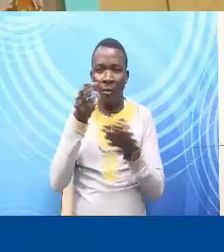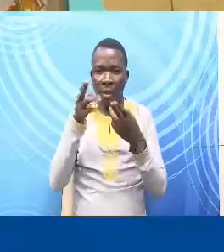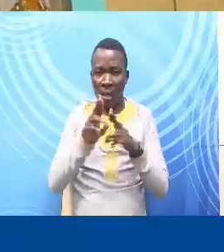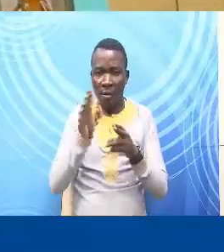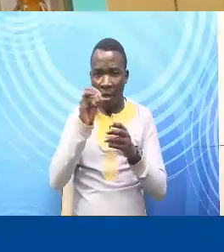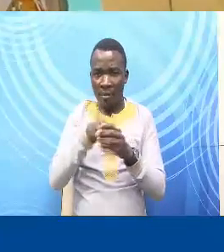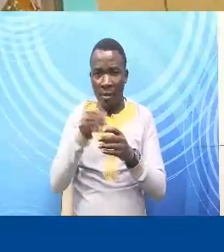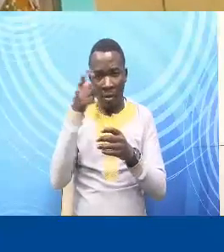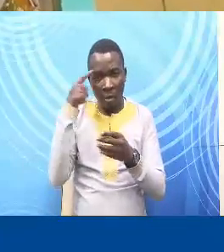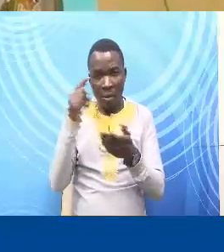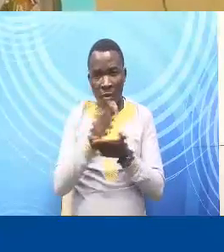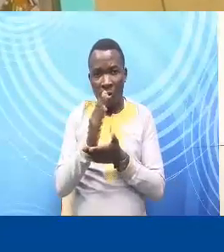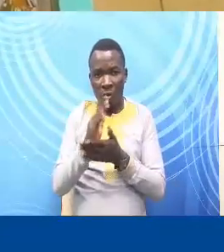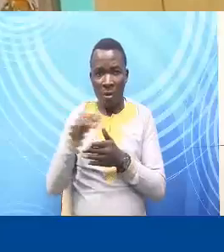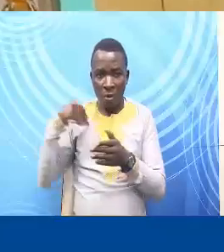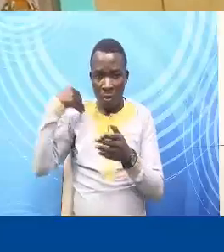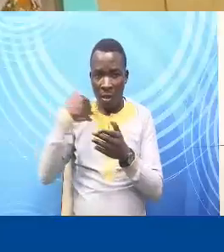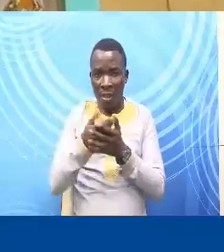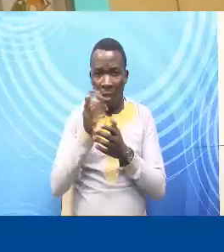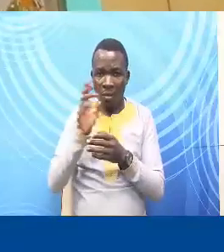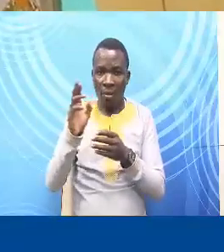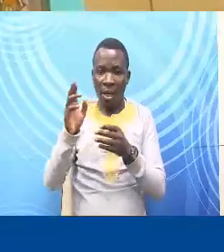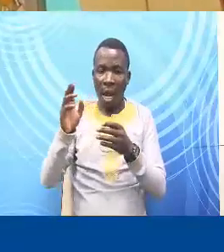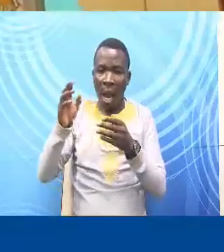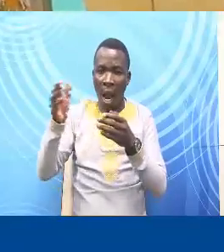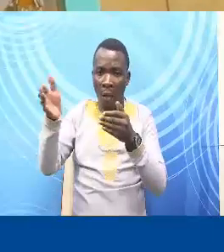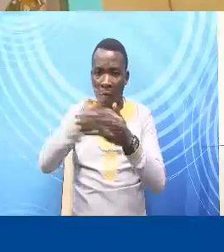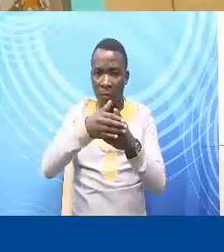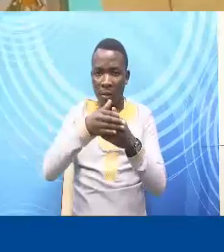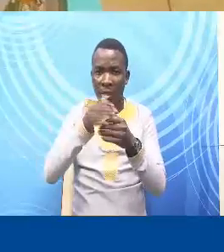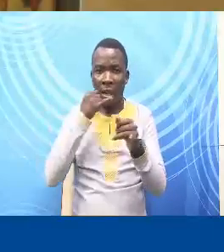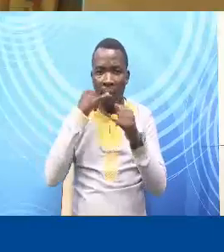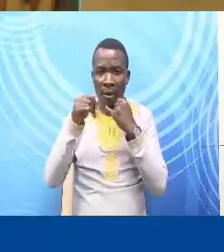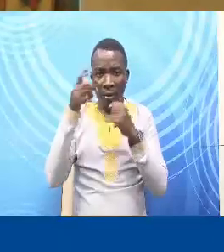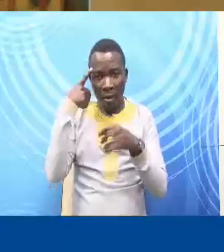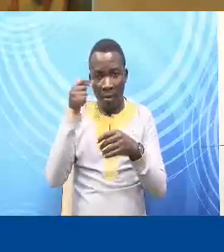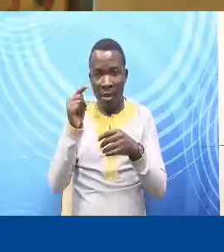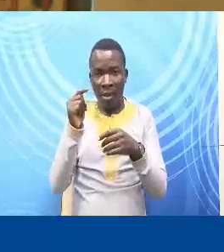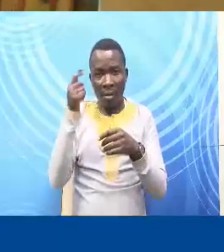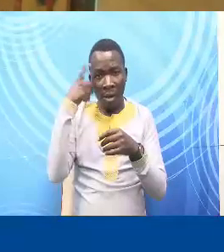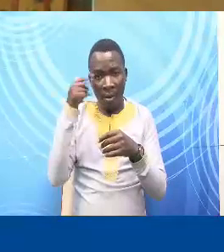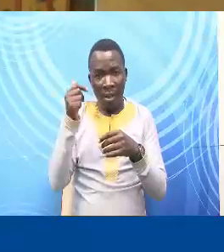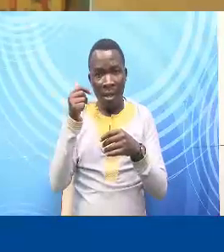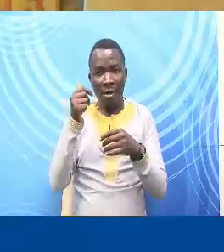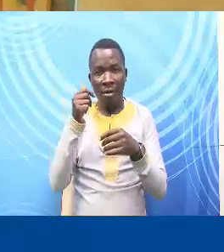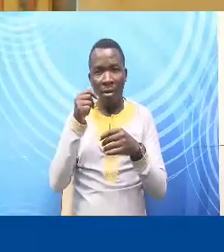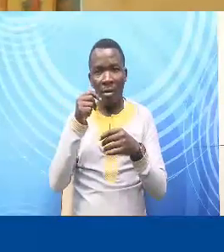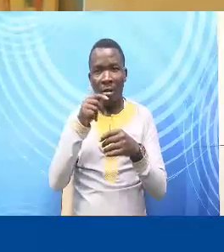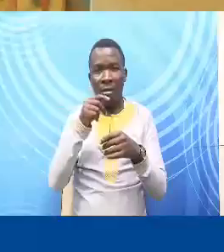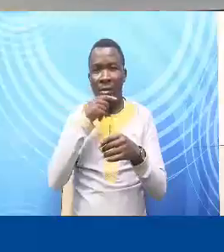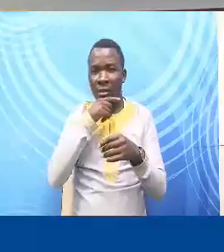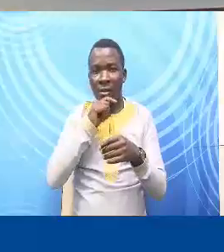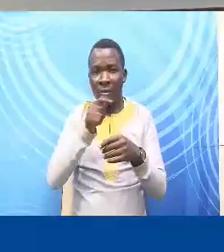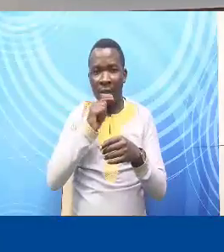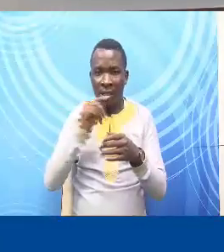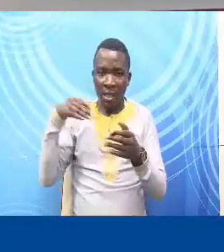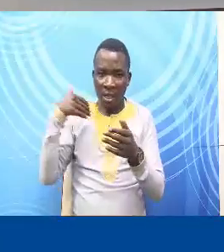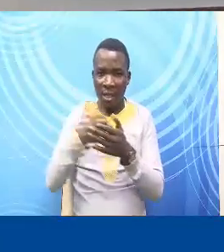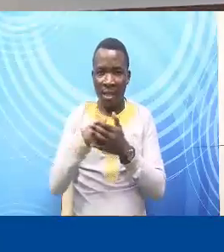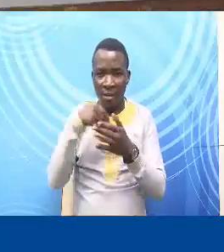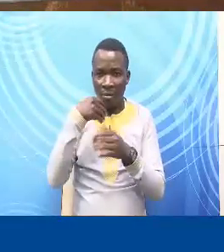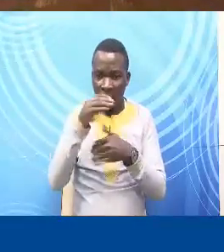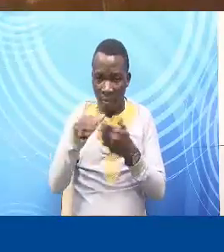ku bibavugwaho maze twageze dusanga hafunze gusa amakuru twamenye nuko ngo bamenye ko itangazamakuru rihageze maze bagahita baburirwa irengero twagerageje